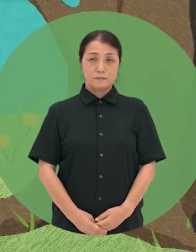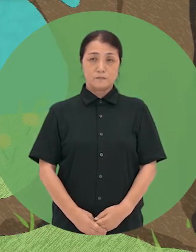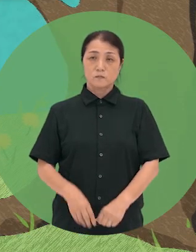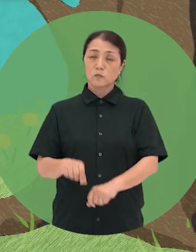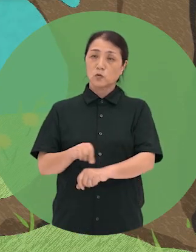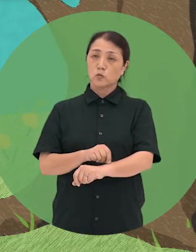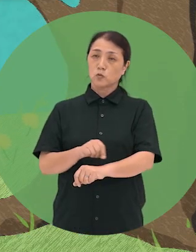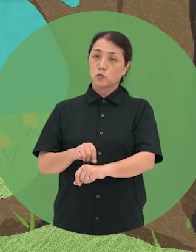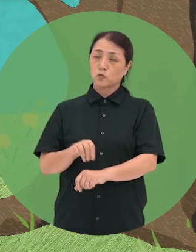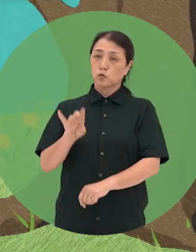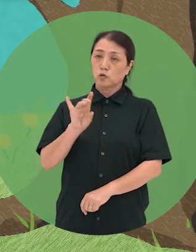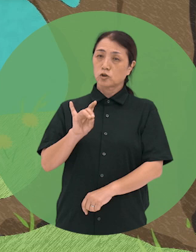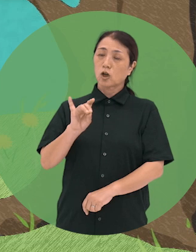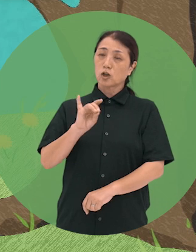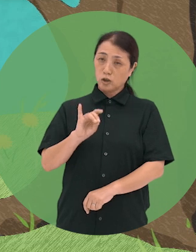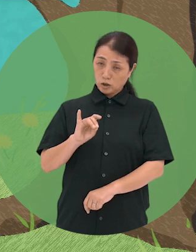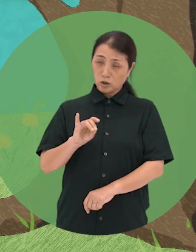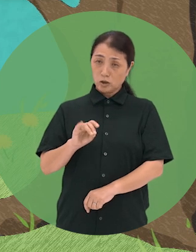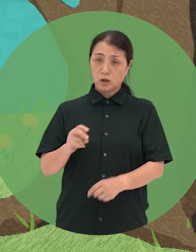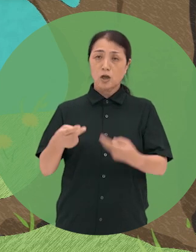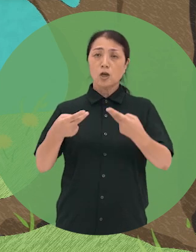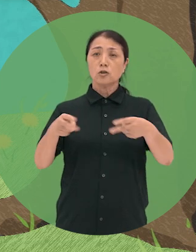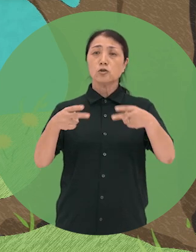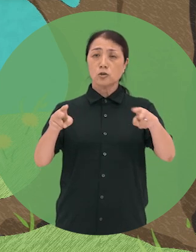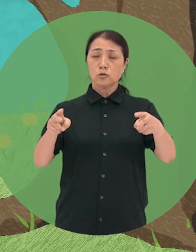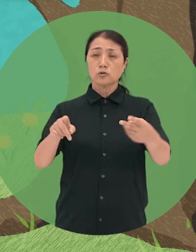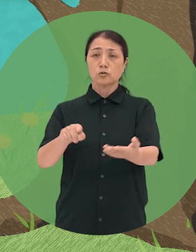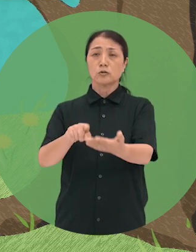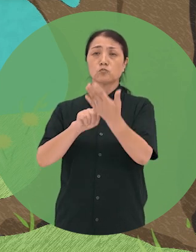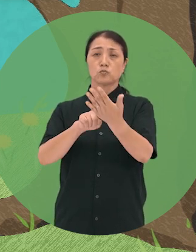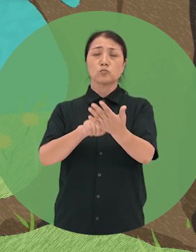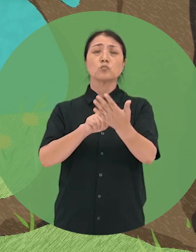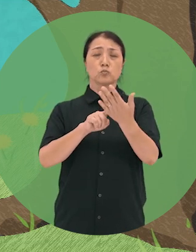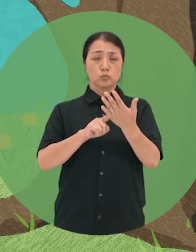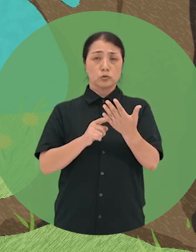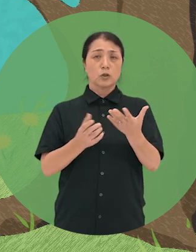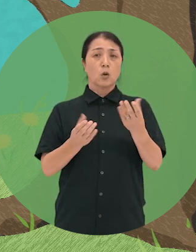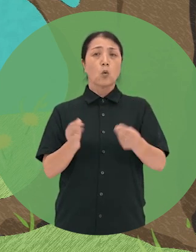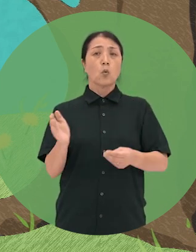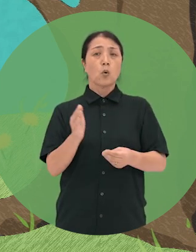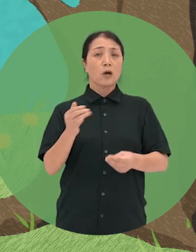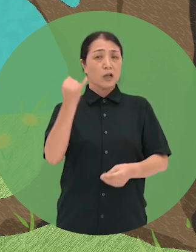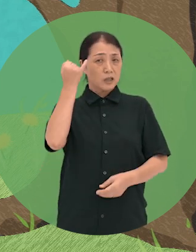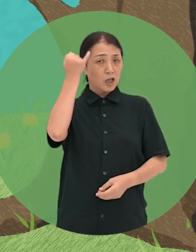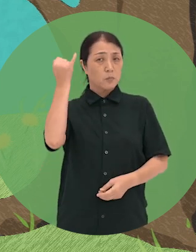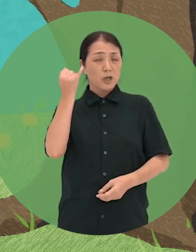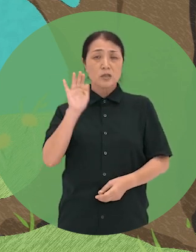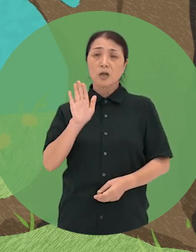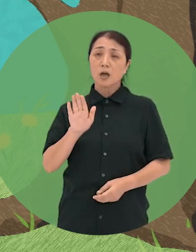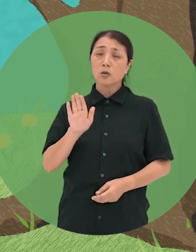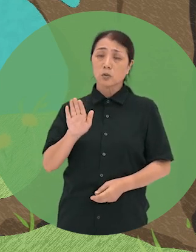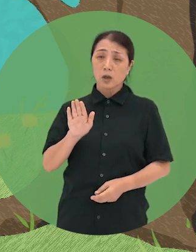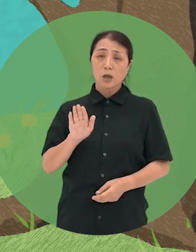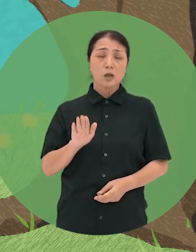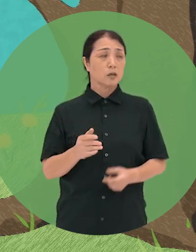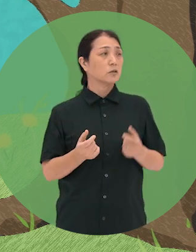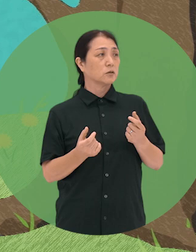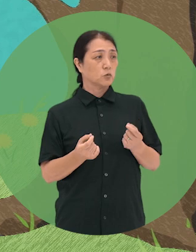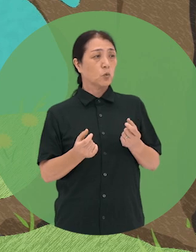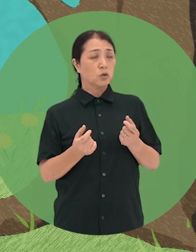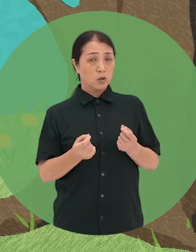特殊詐欺って毎日のようにニュースで取り上げられて後を絶たないというイメージがあるね。 そうだよ